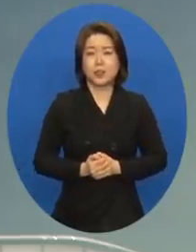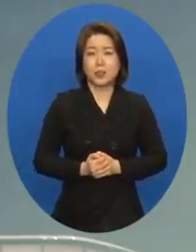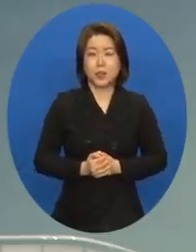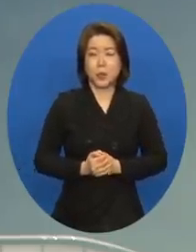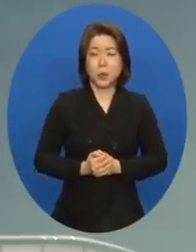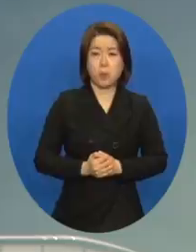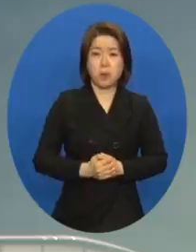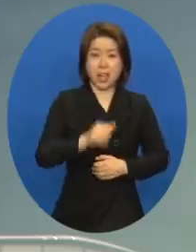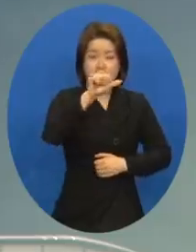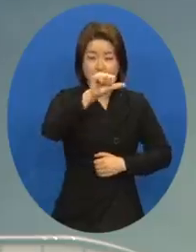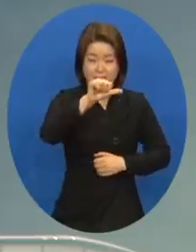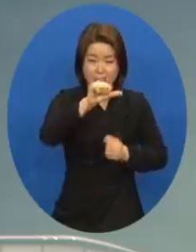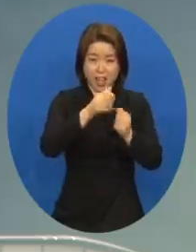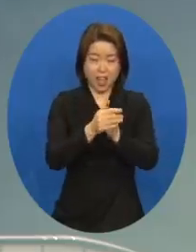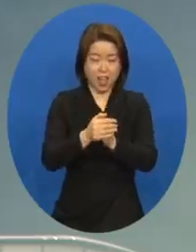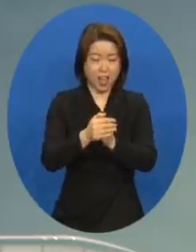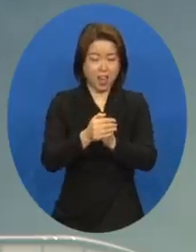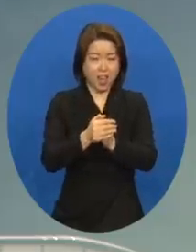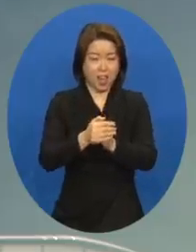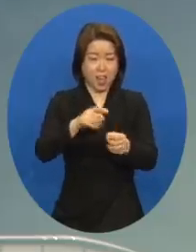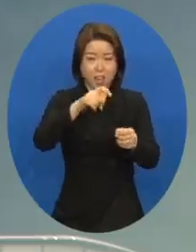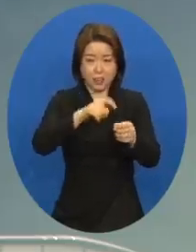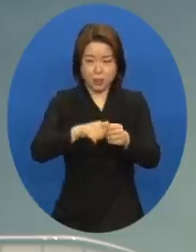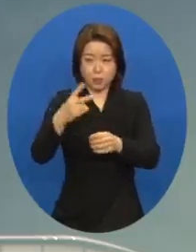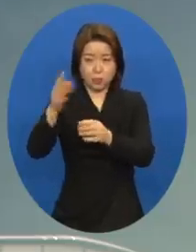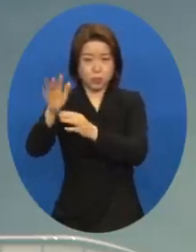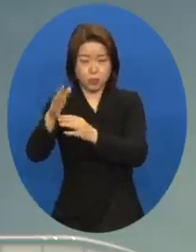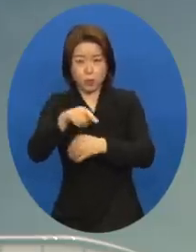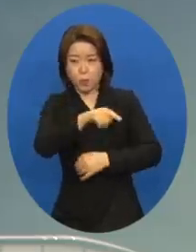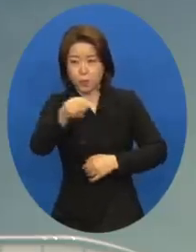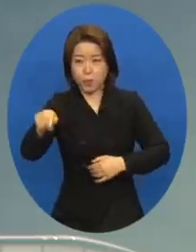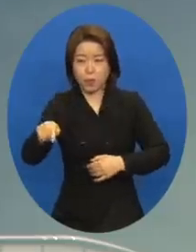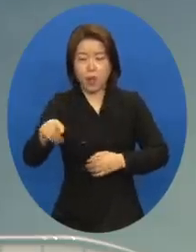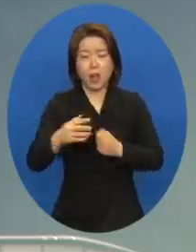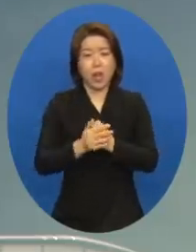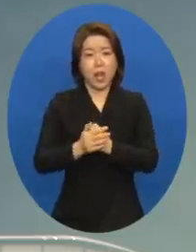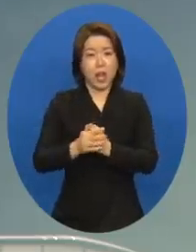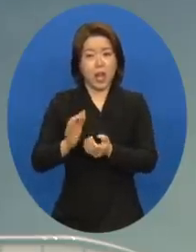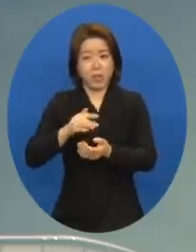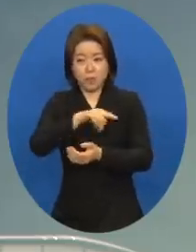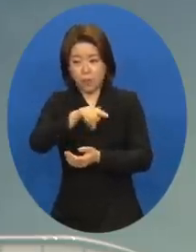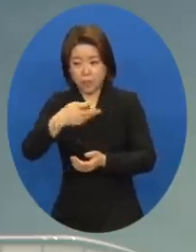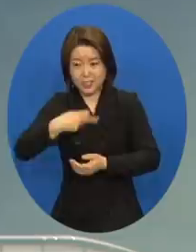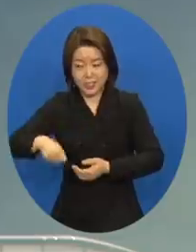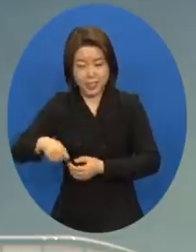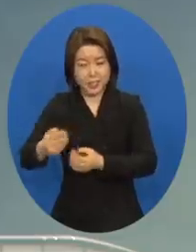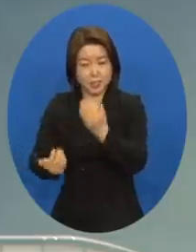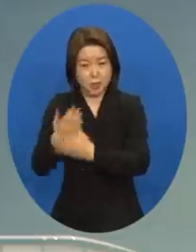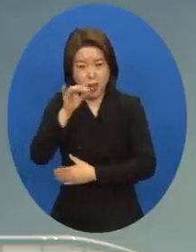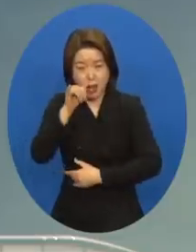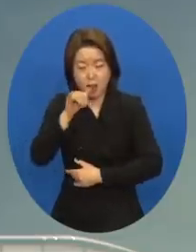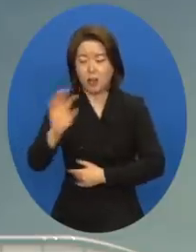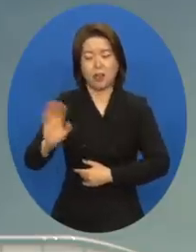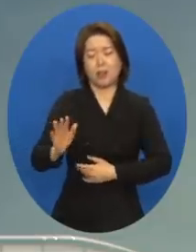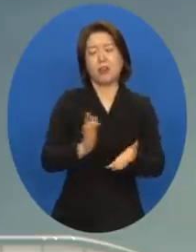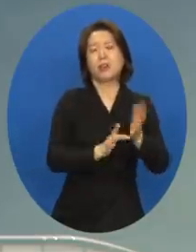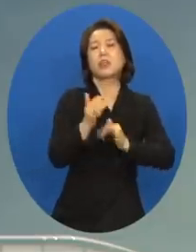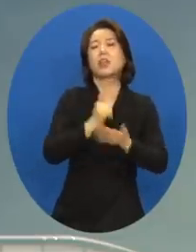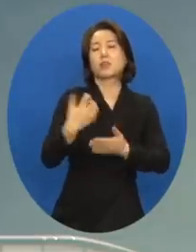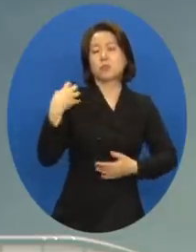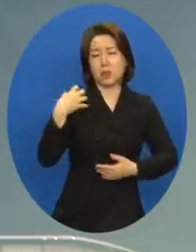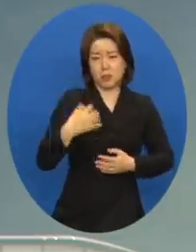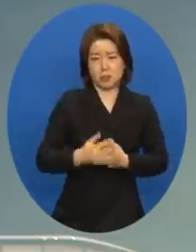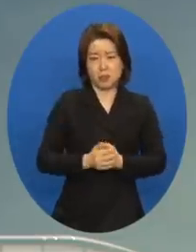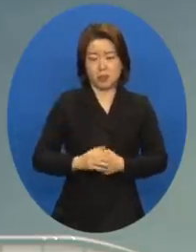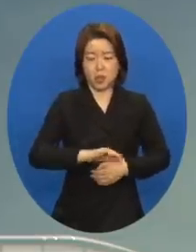오병이어의 기적을 일으키신 겁니까? 예수님이 하신 것이지 않습니까? 우리가 기도하고